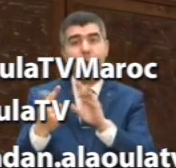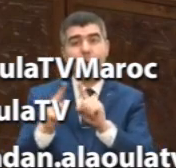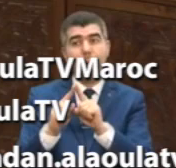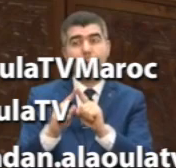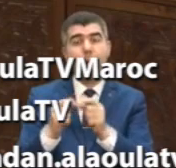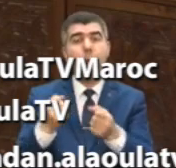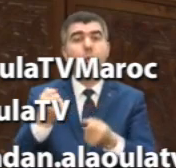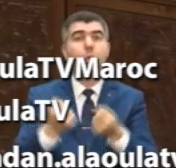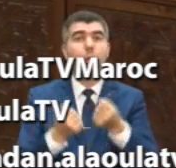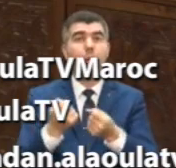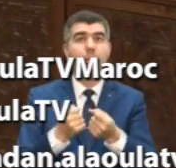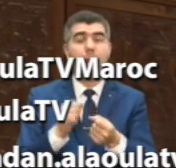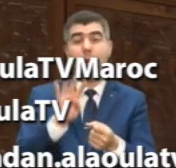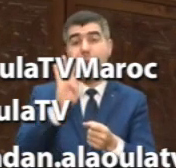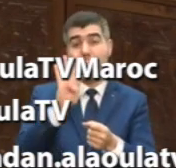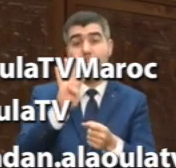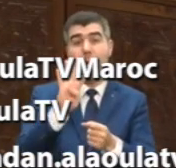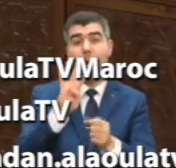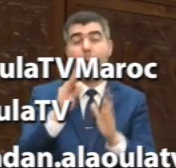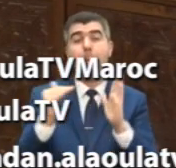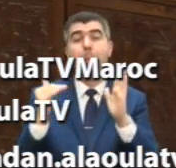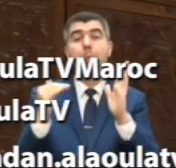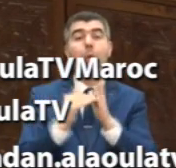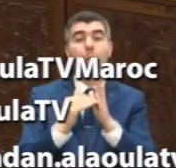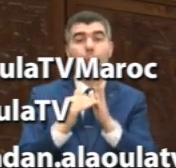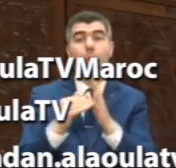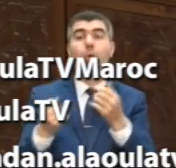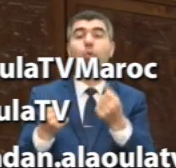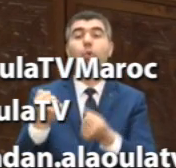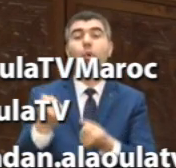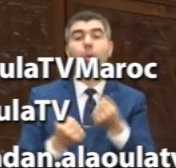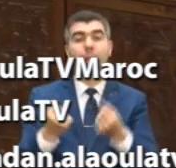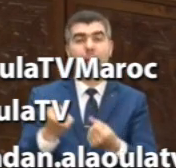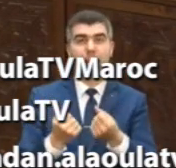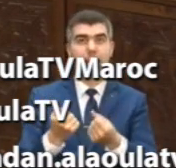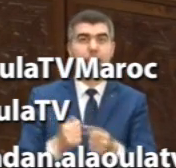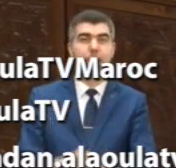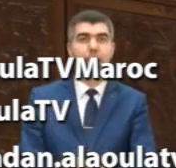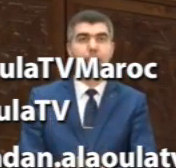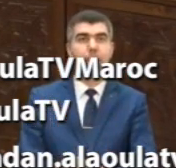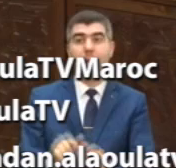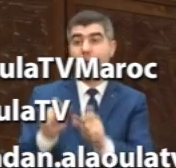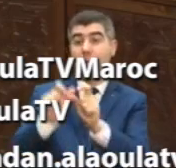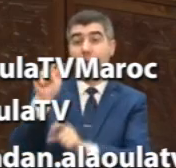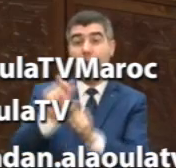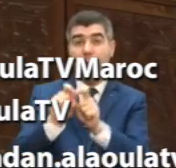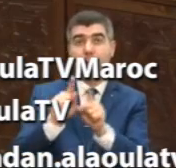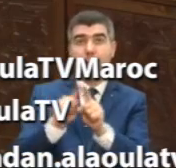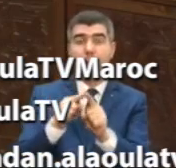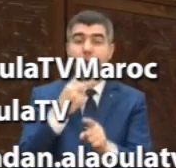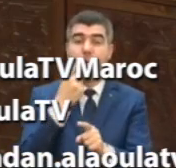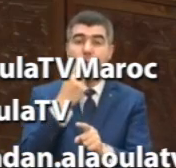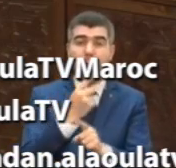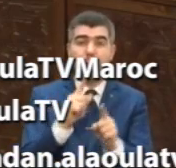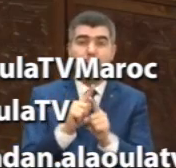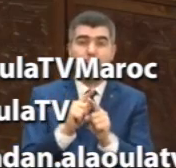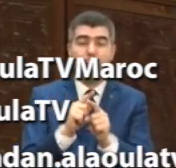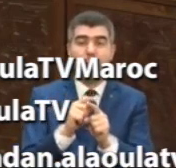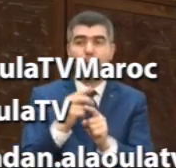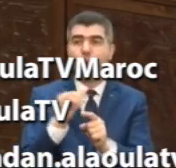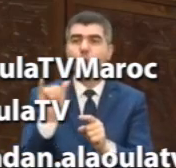في حوالي 4 مليون ديال العربات. الناس الموضوعيين ما تيشوفوش لا فالور